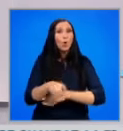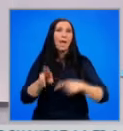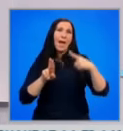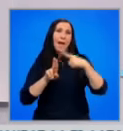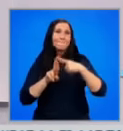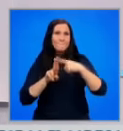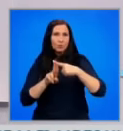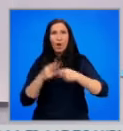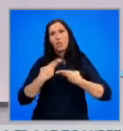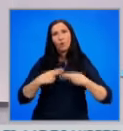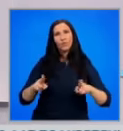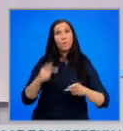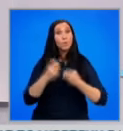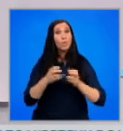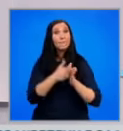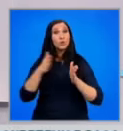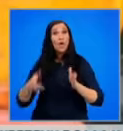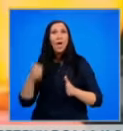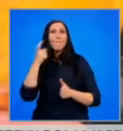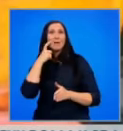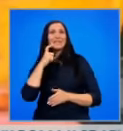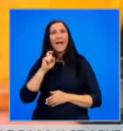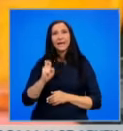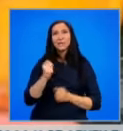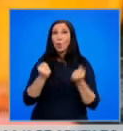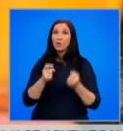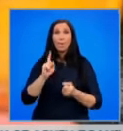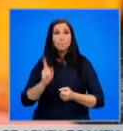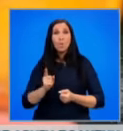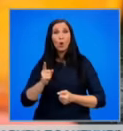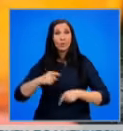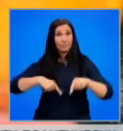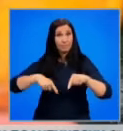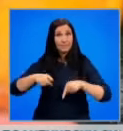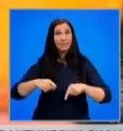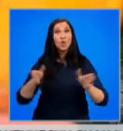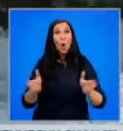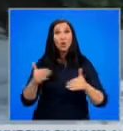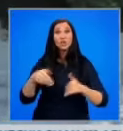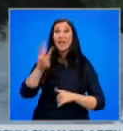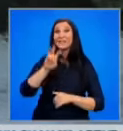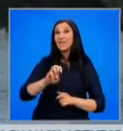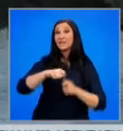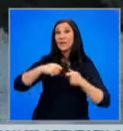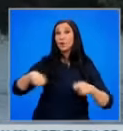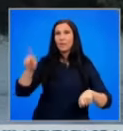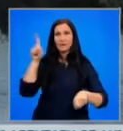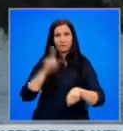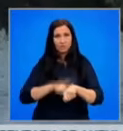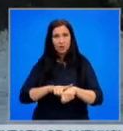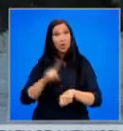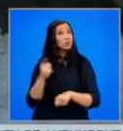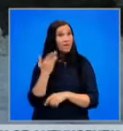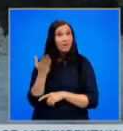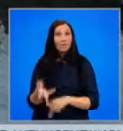вече отворен. В проблемният участък Бързия Гинци обаче автомобилите могат да се движат с ограничение от едва 30 км в час.